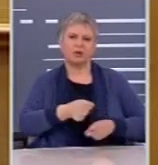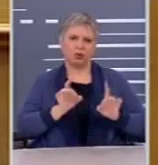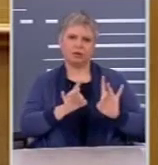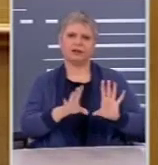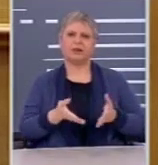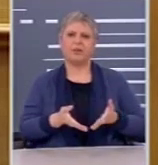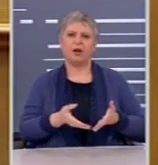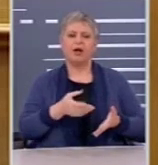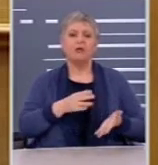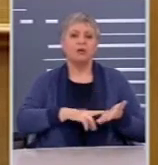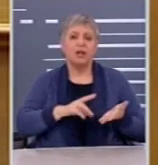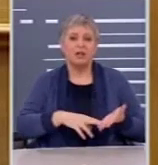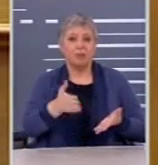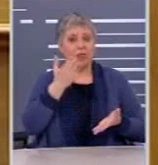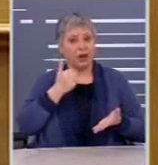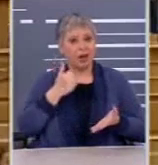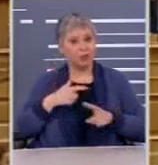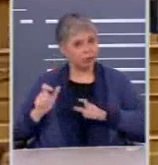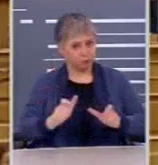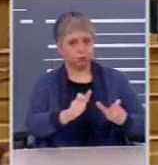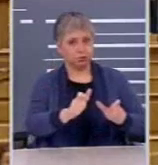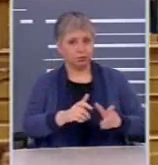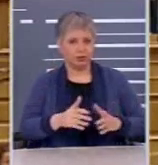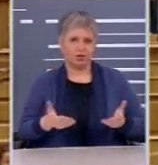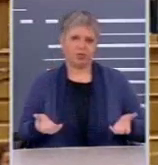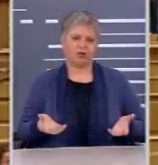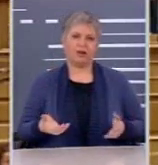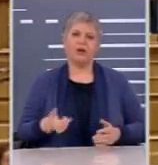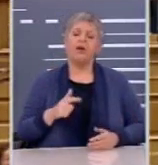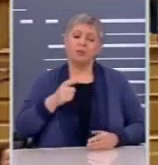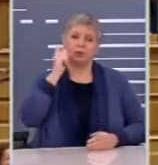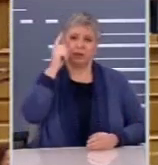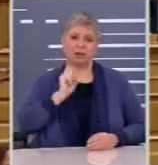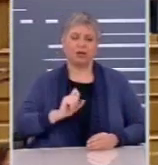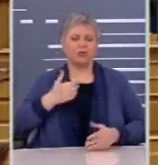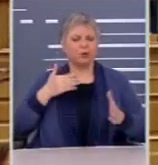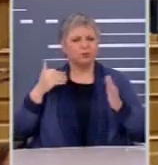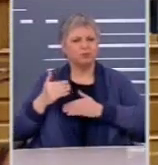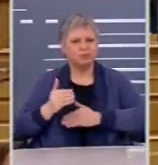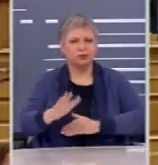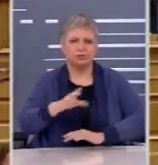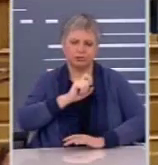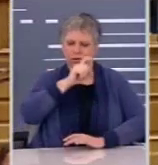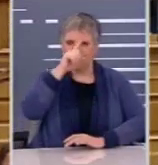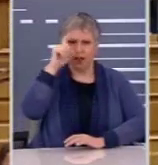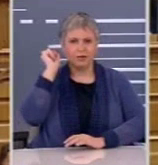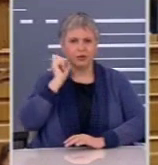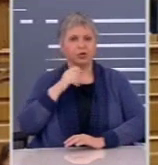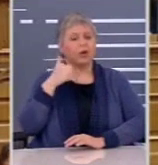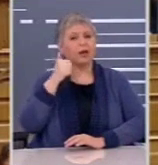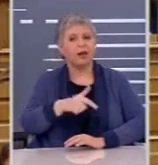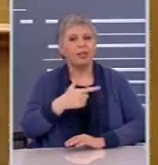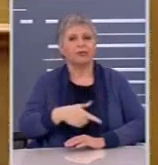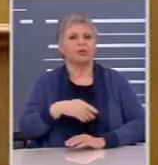μας. Όμως ο δρόμος είναι μακρύς. Ο δρόμος που έχουμε να διανύσουμε για να αντιμετωπίσουμε τα ζητήματα των έμφυλων διακρίσεων στο πεδίο